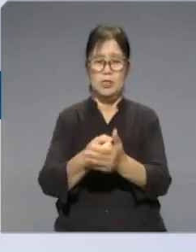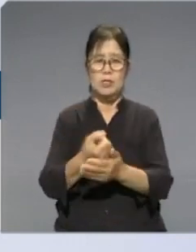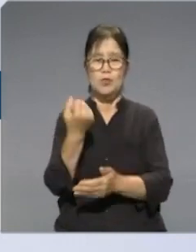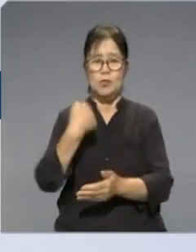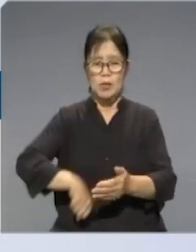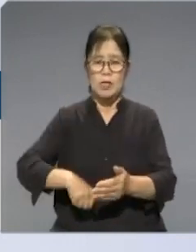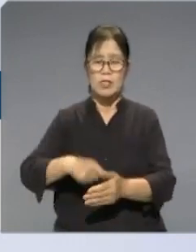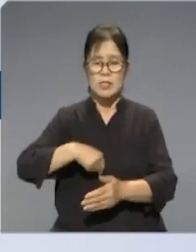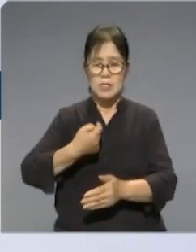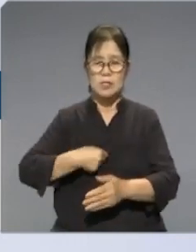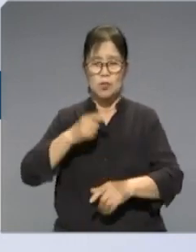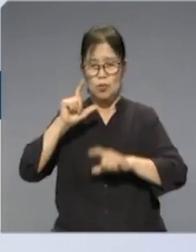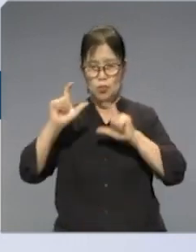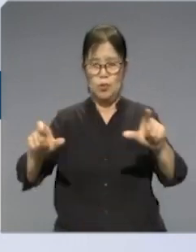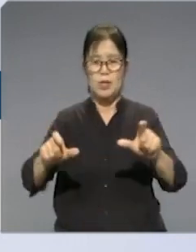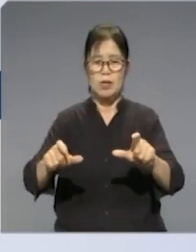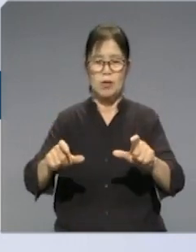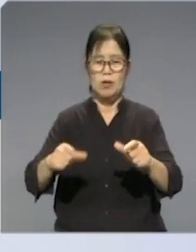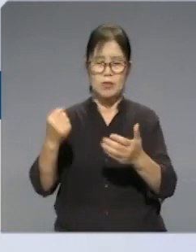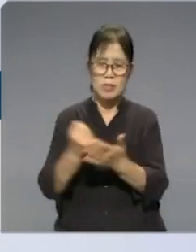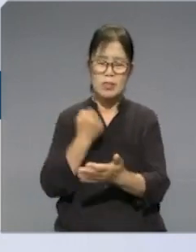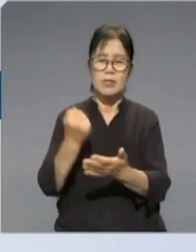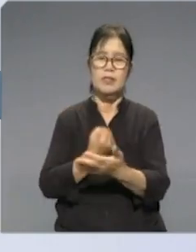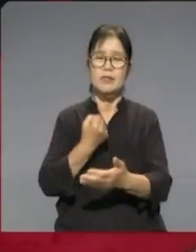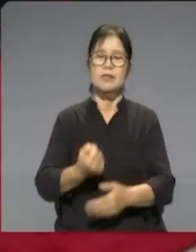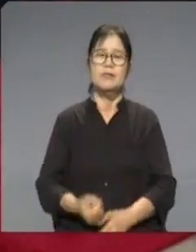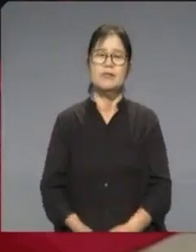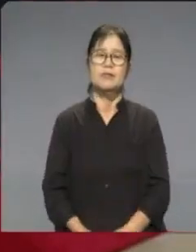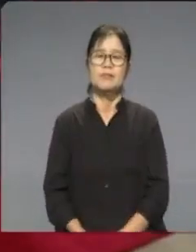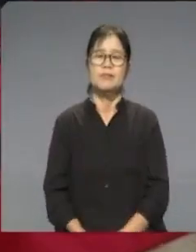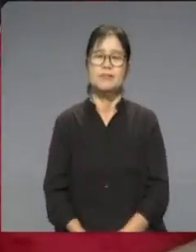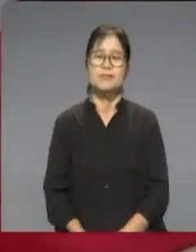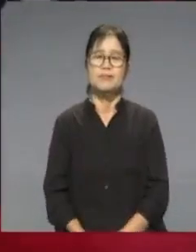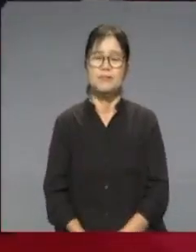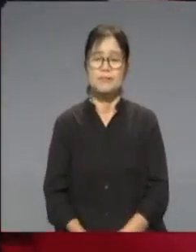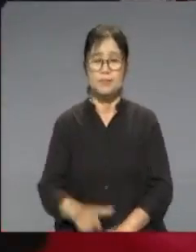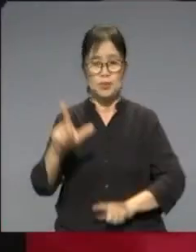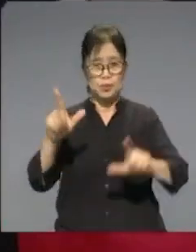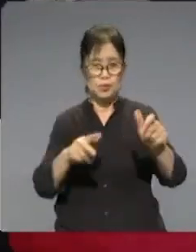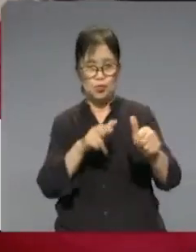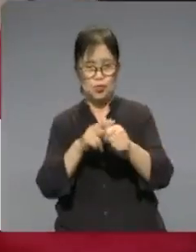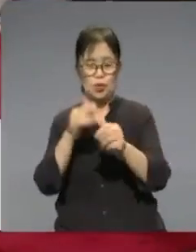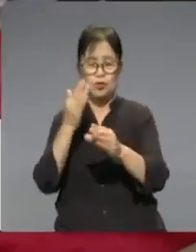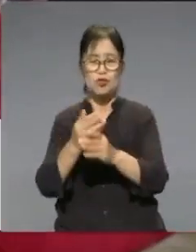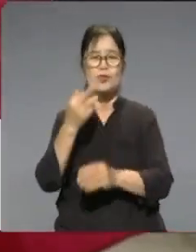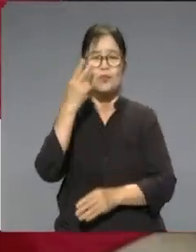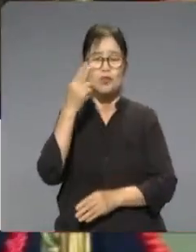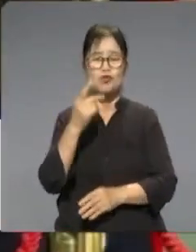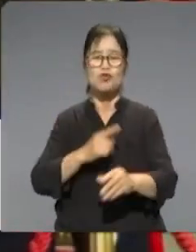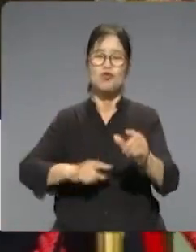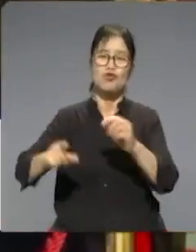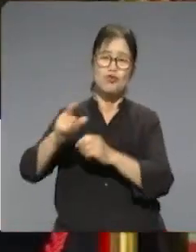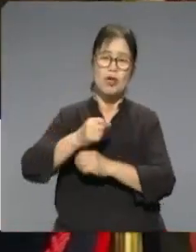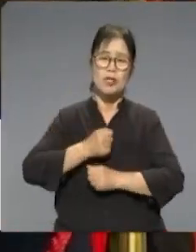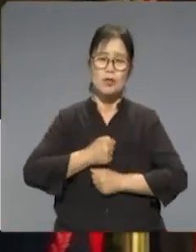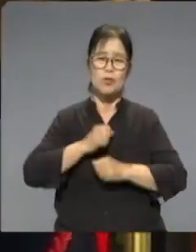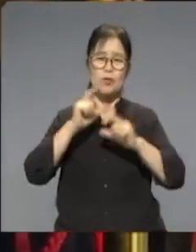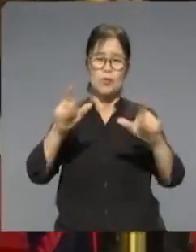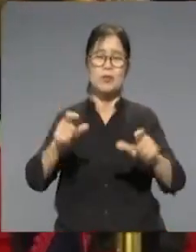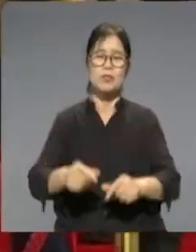위반하겠다고 스스로 공언한 것으로 개탄스럽게 생각합니다. 동향을 추적 중인 미국도 추가 경고를